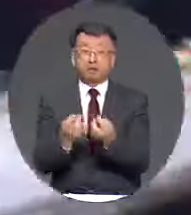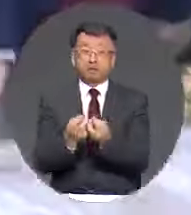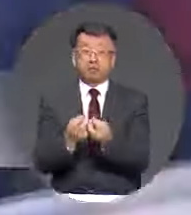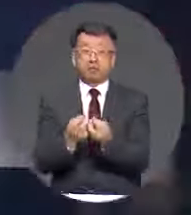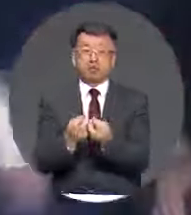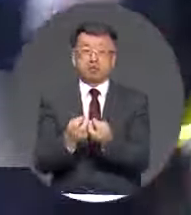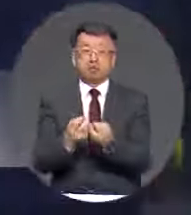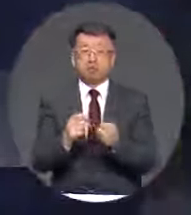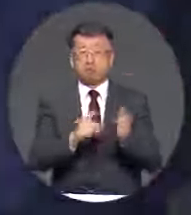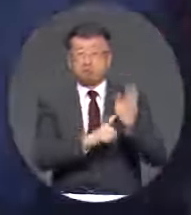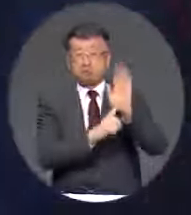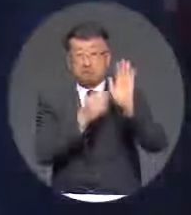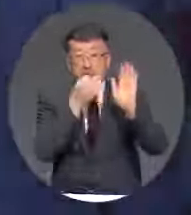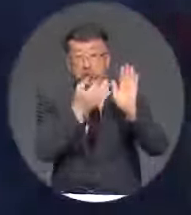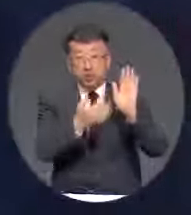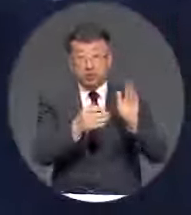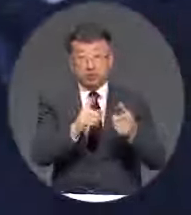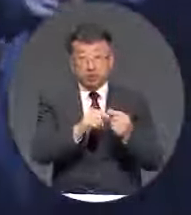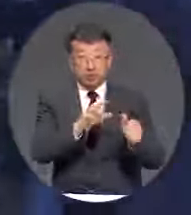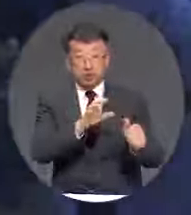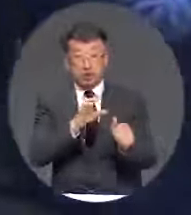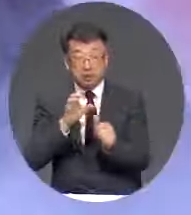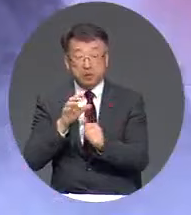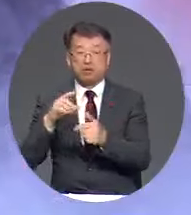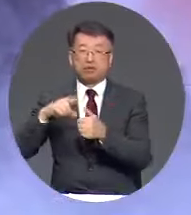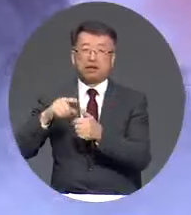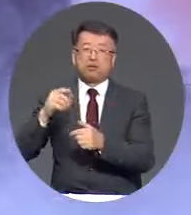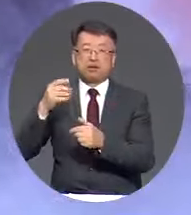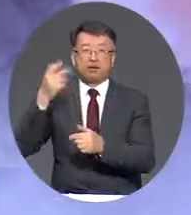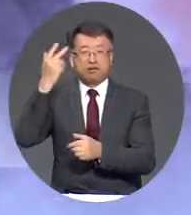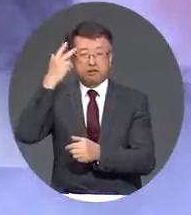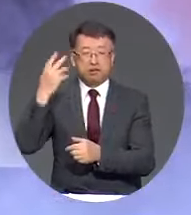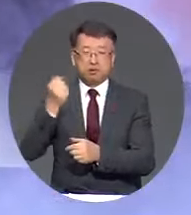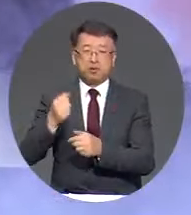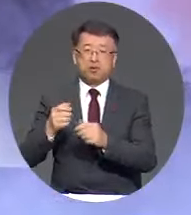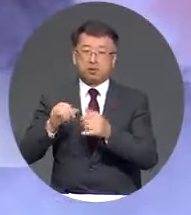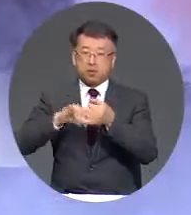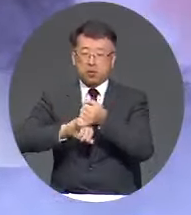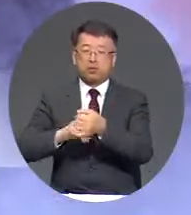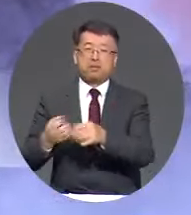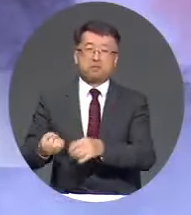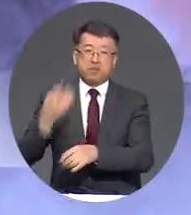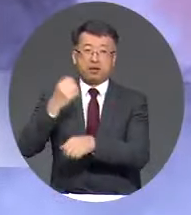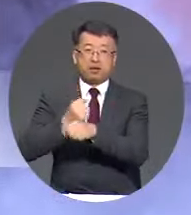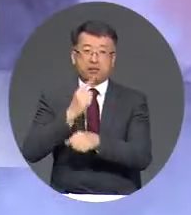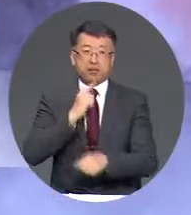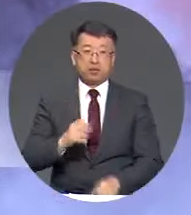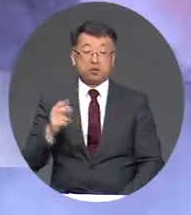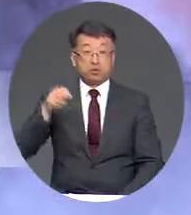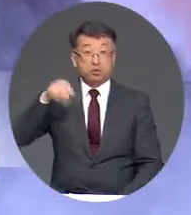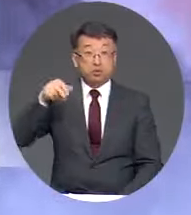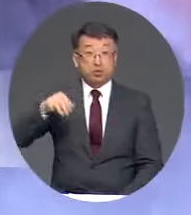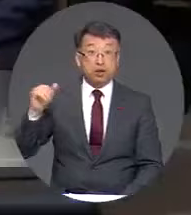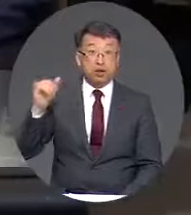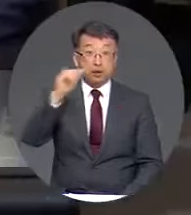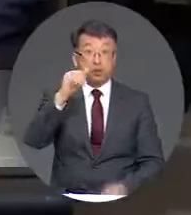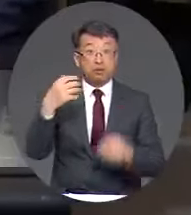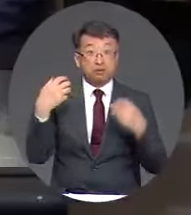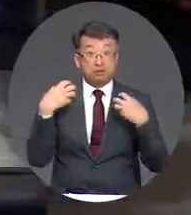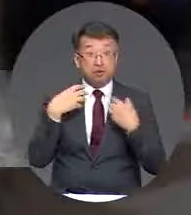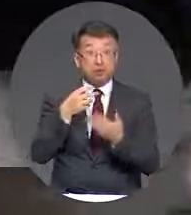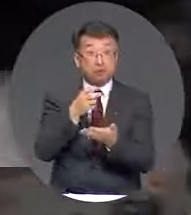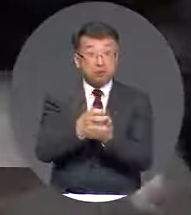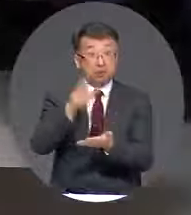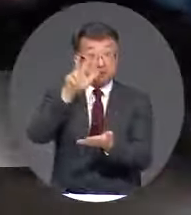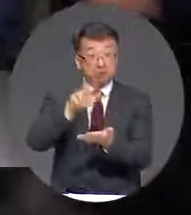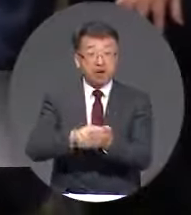총선에서 반드시 승리하겠다고 밝혔습니다. 우주항공청 특별법 국회 통과를 언급하면서는 지금처럼 여야